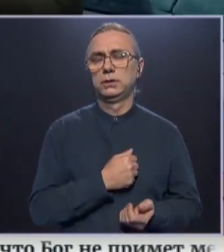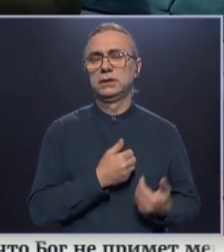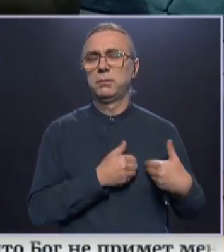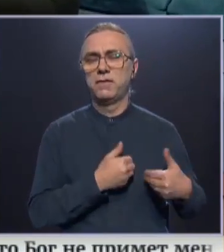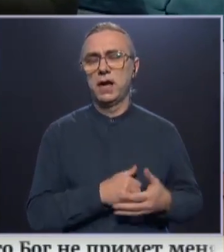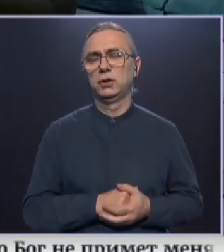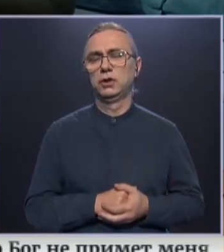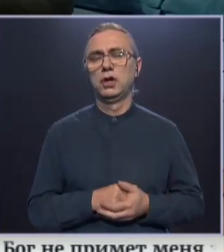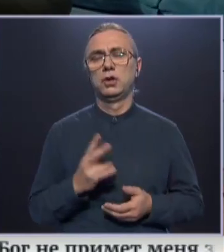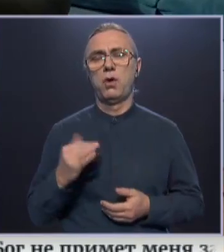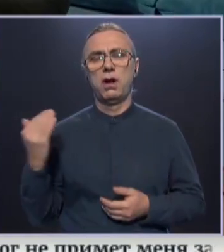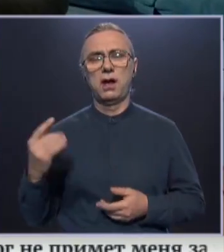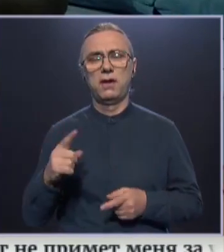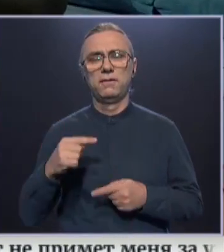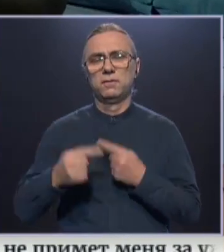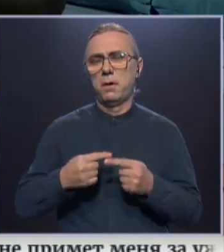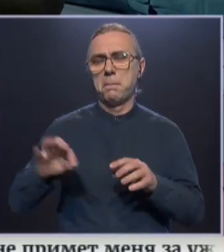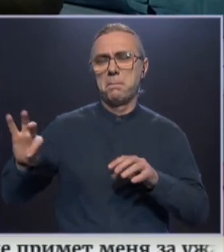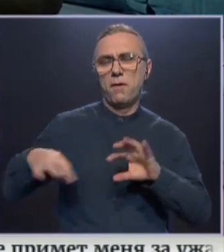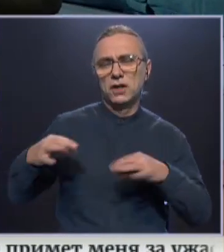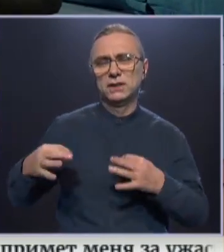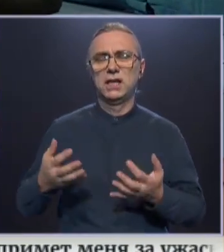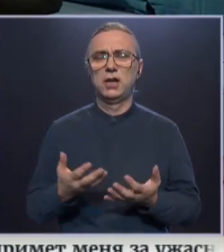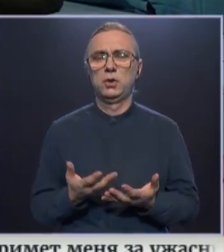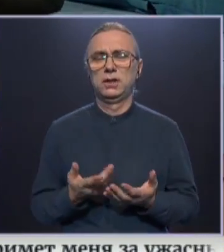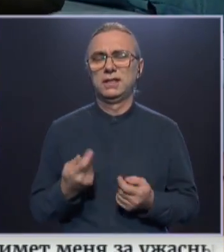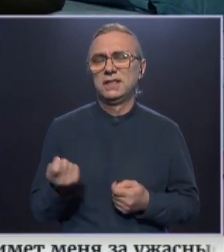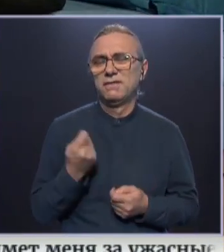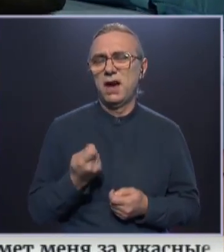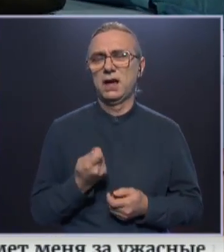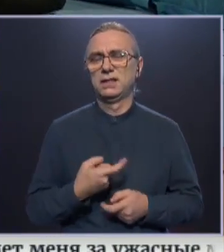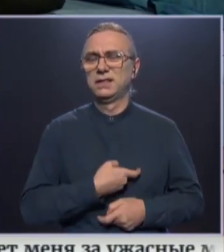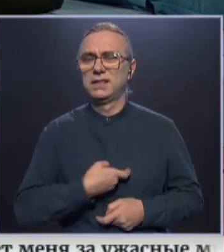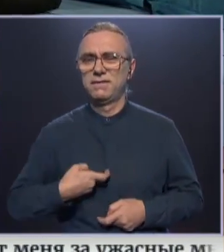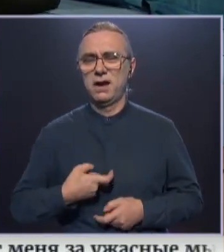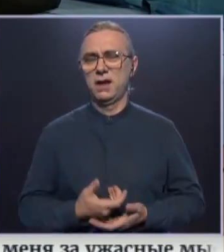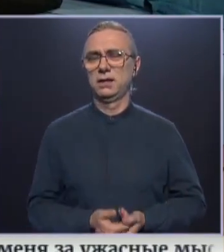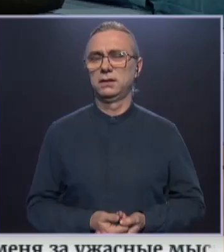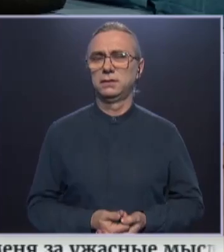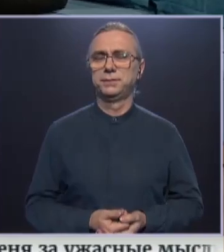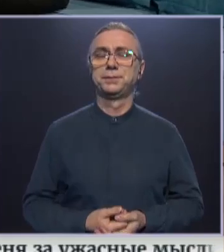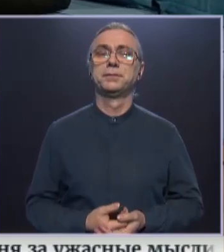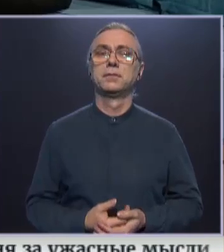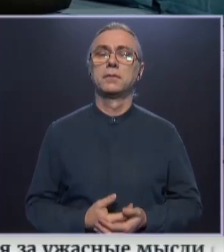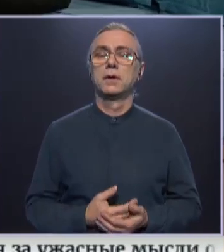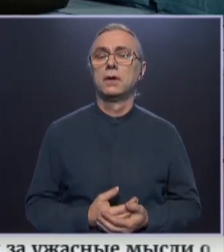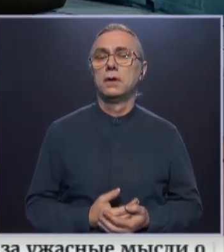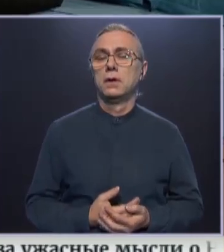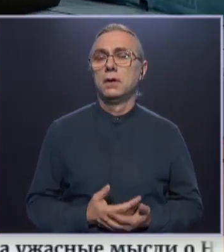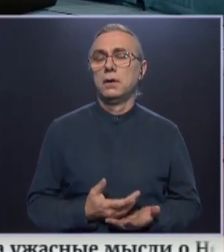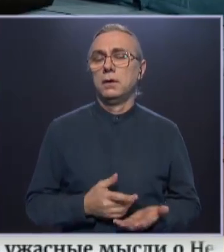Как же себя вести? Подскажите, пожалуйста, батюшка. Ну, тут непонятно, в чем именно нужно ее простить, свекровь. За